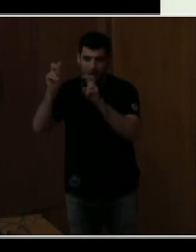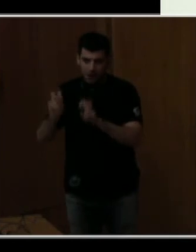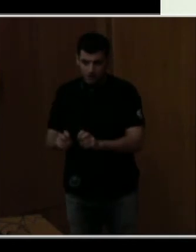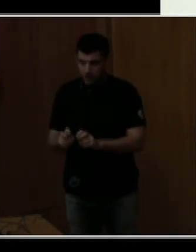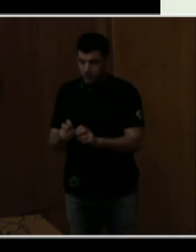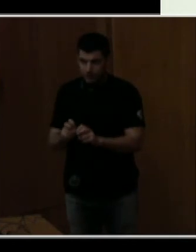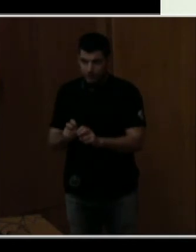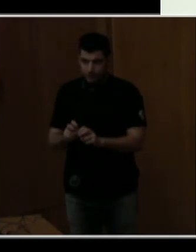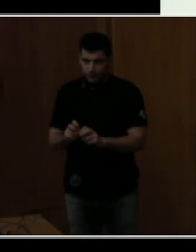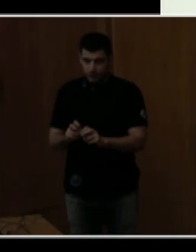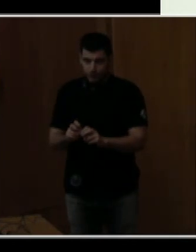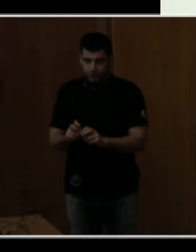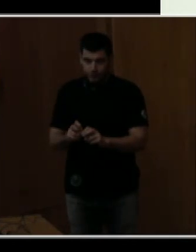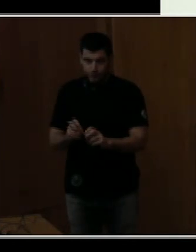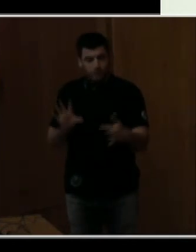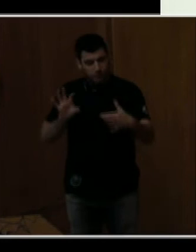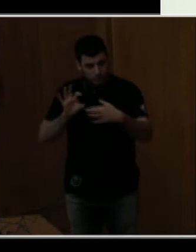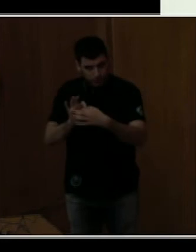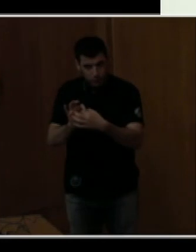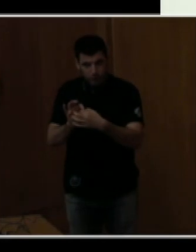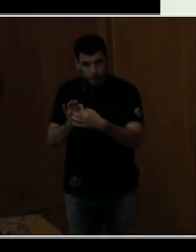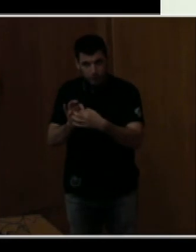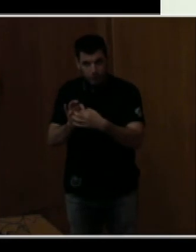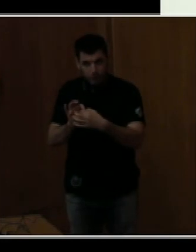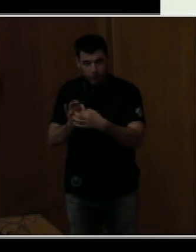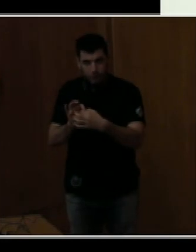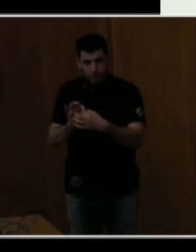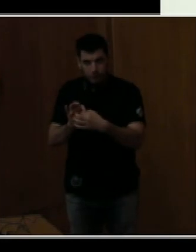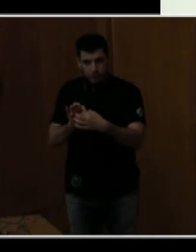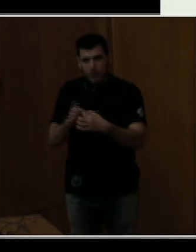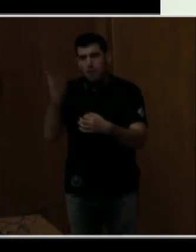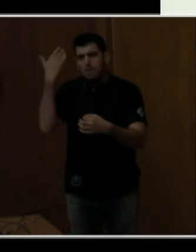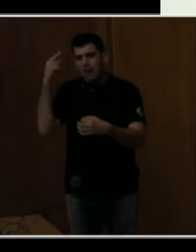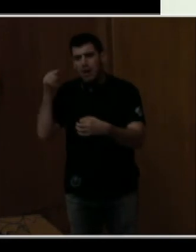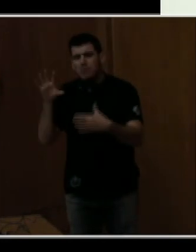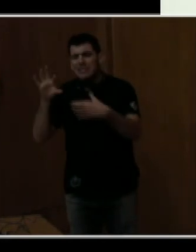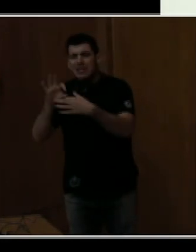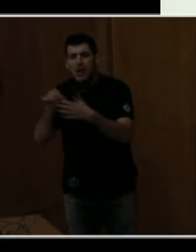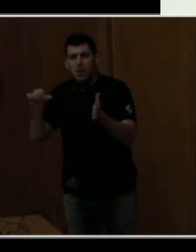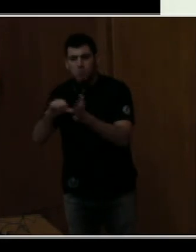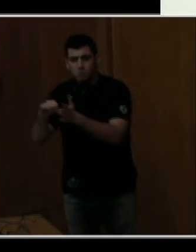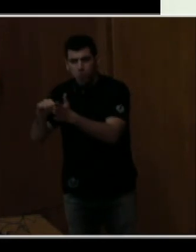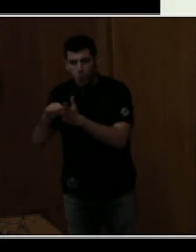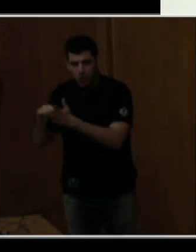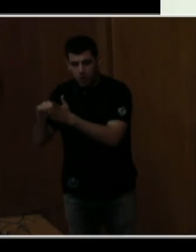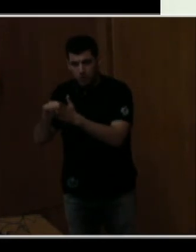οπτικές διασυνδέσεις να πηγαίνουν από εκεί που παλιότερα συνδέανε πόλεις, αυτή τη στιγμή να